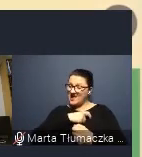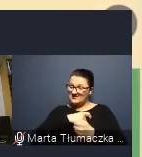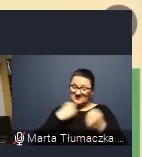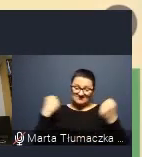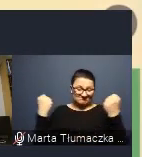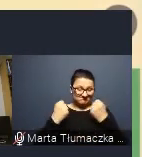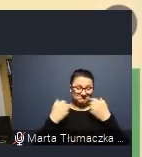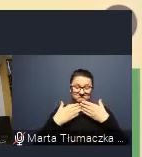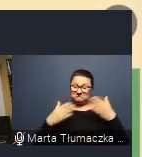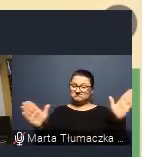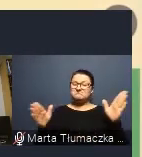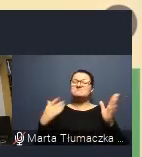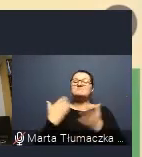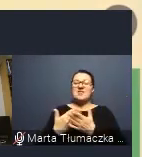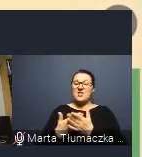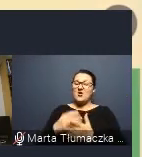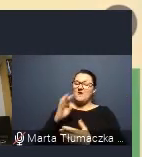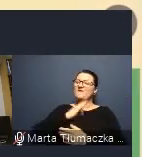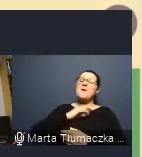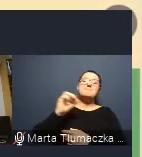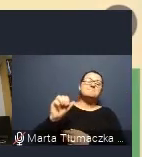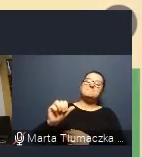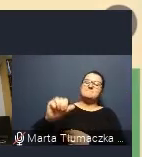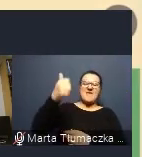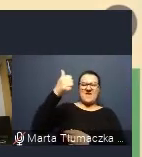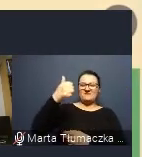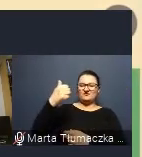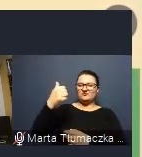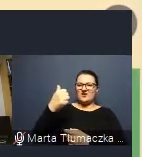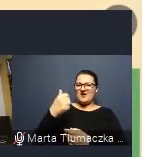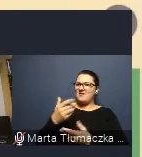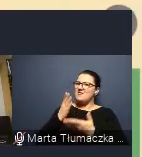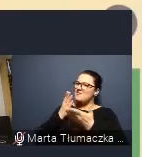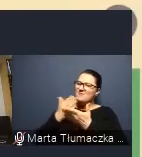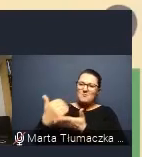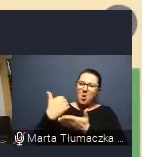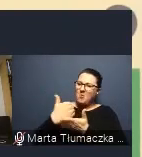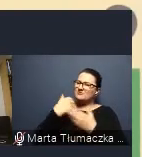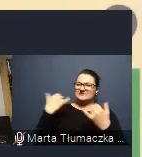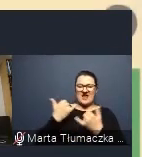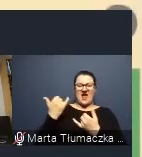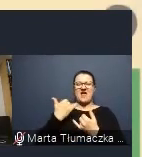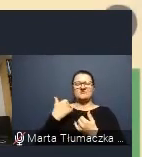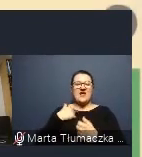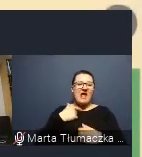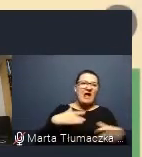to moja pierwsza, że tak powiem, moje pierwsze koło ratunkowe, kiedy zupełnie nie wiedziałam, jak sobie poradzić z tym